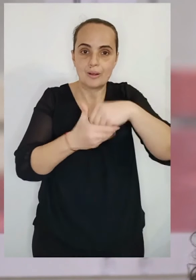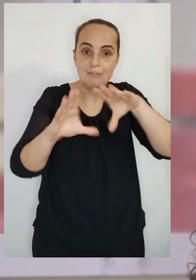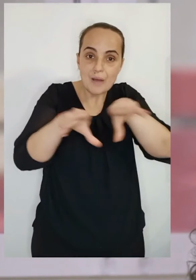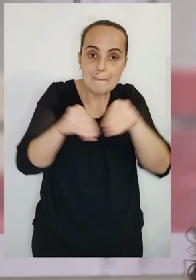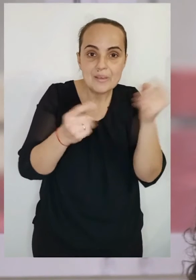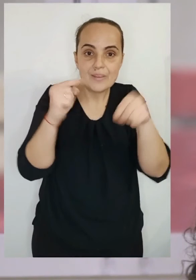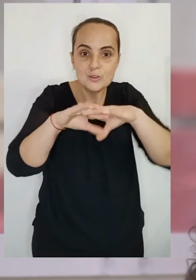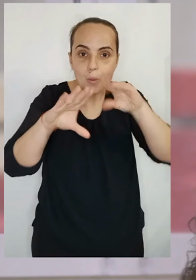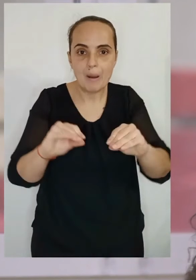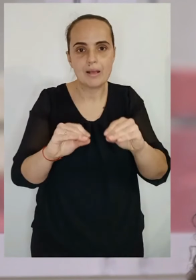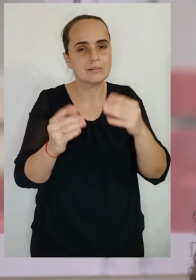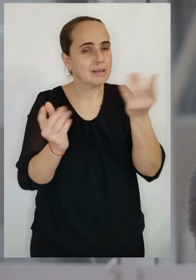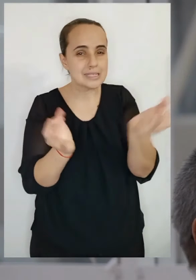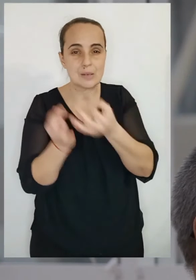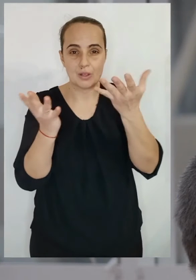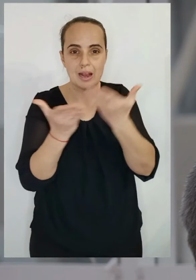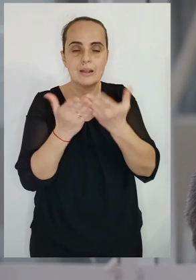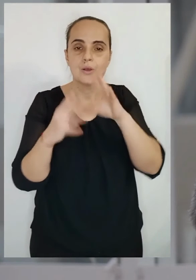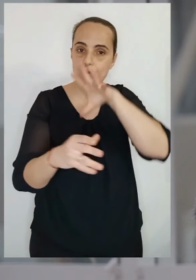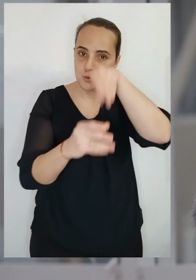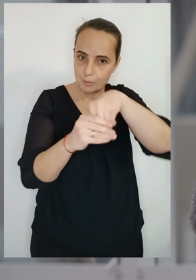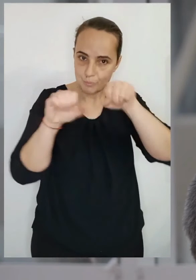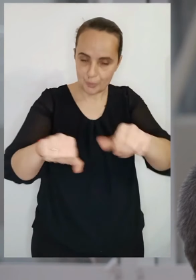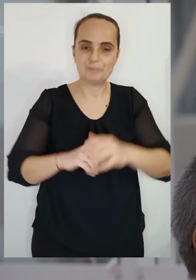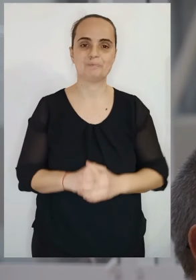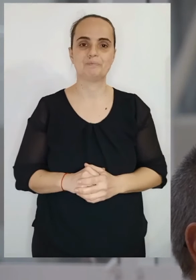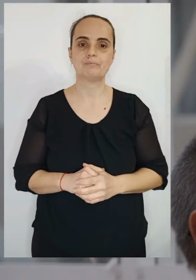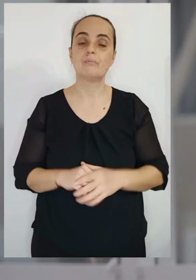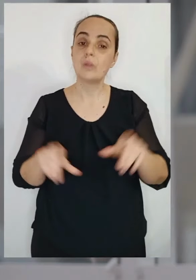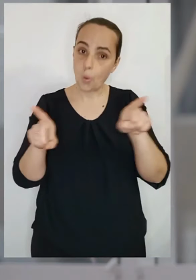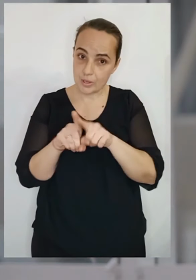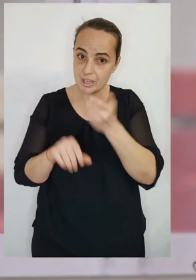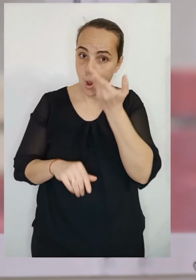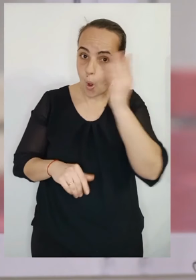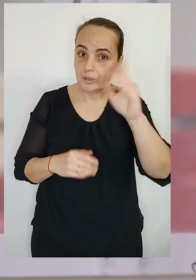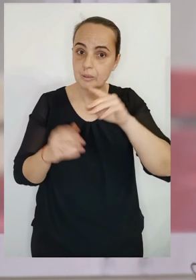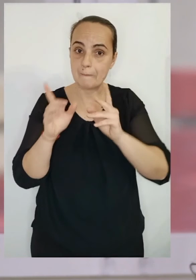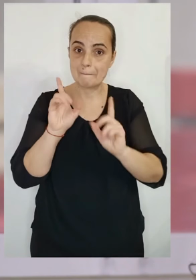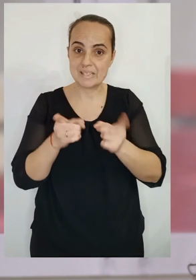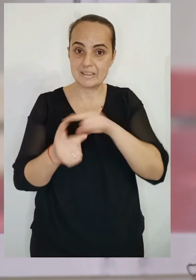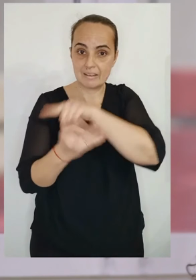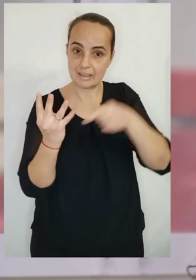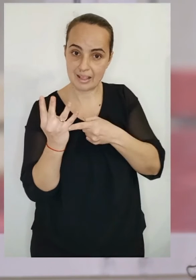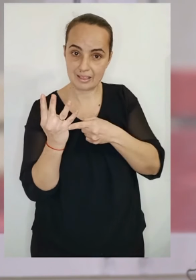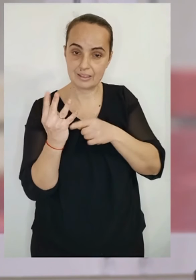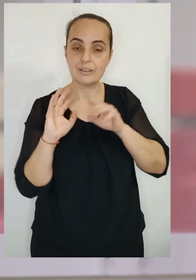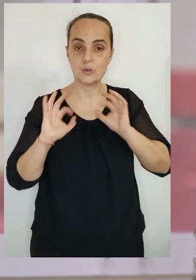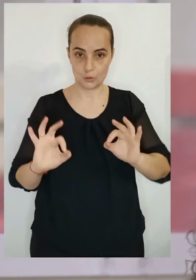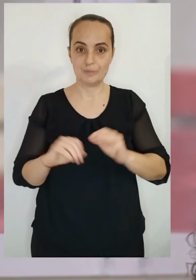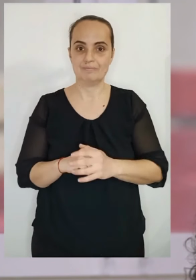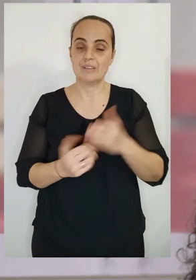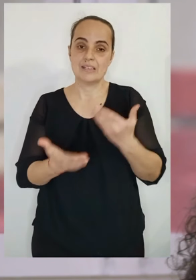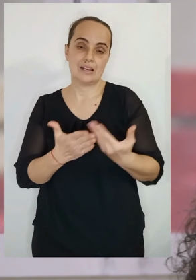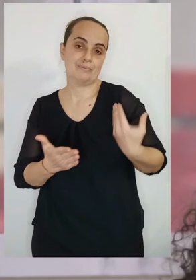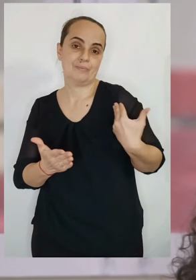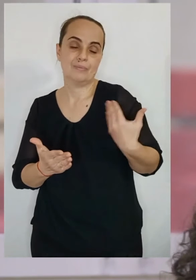puissent se réapproprier cet équipement exceptionnel. Alors, il y a aussi des projets, je crois, autour de 4 piscines. Exactement, puisque donc là, on est, et